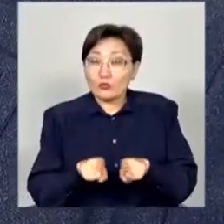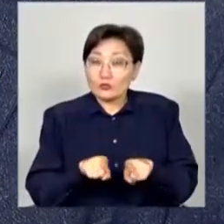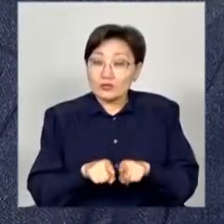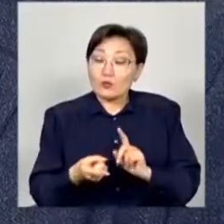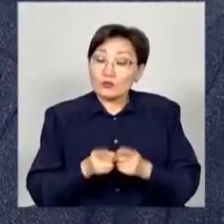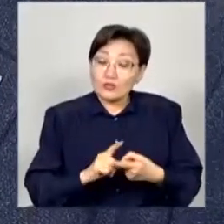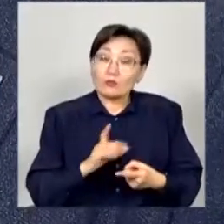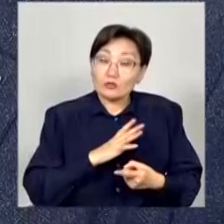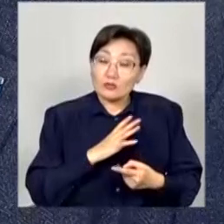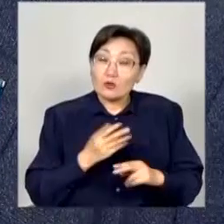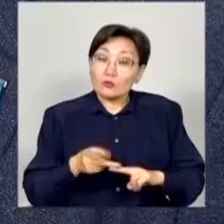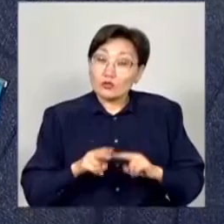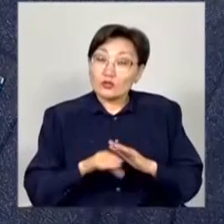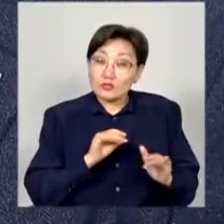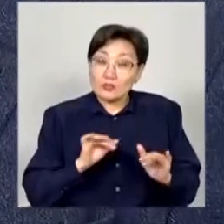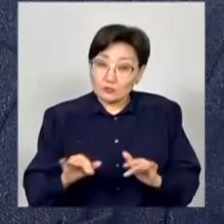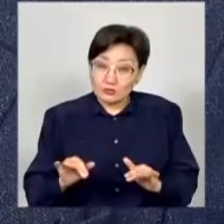деген. Bu saylaudun